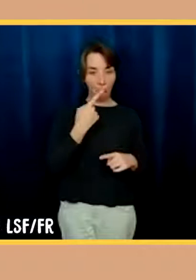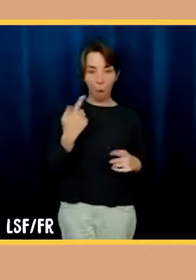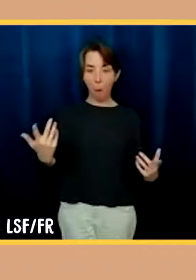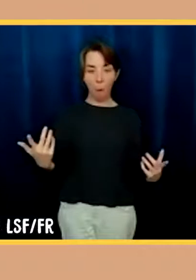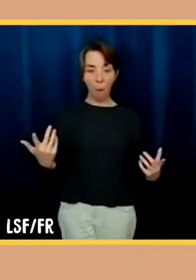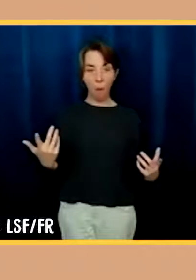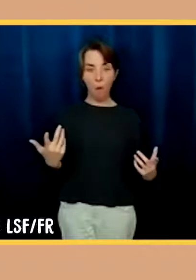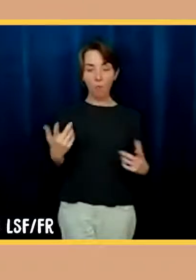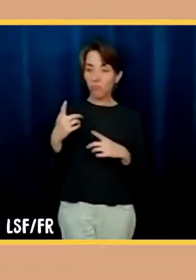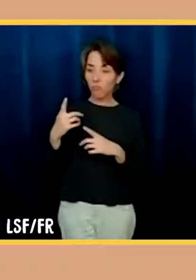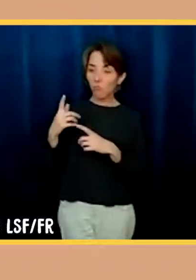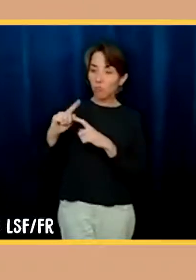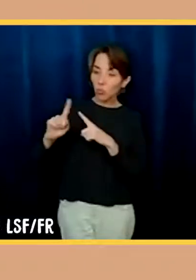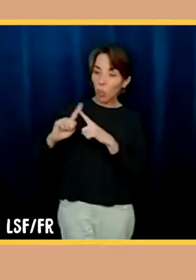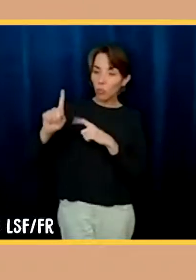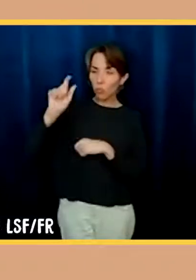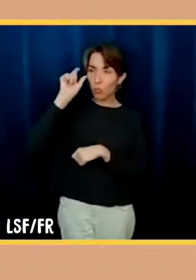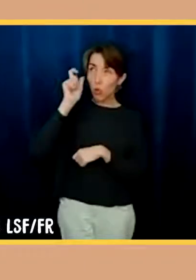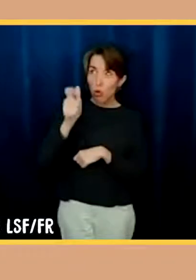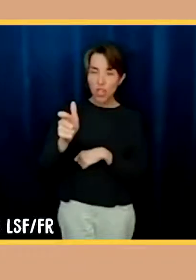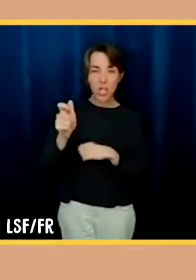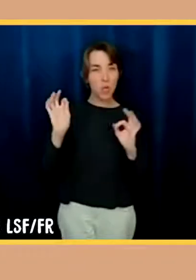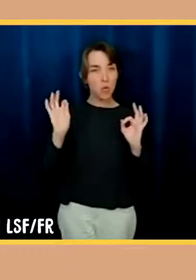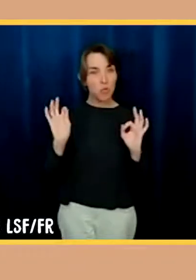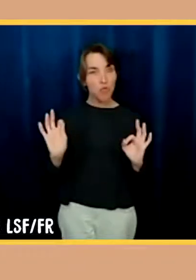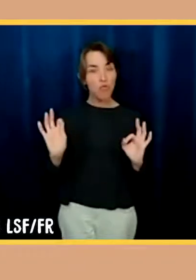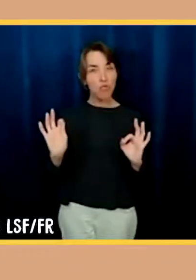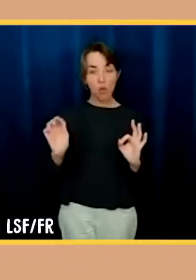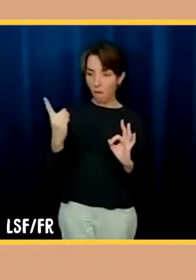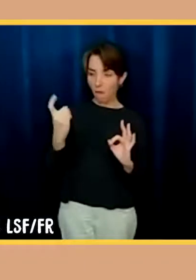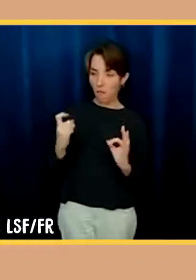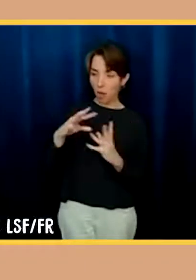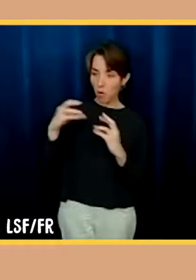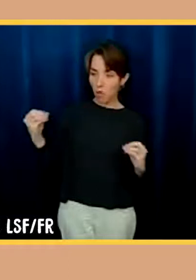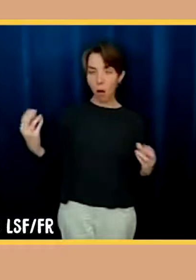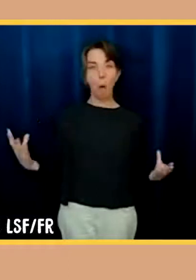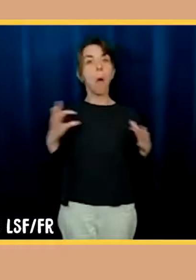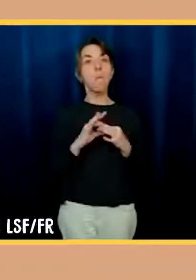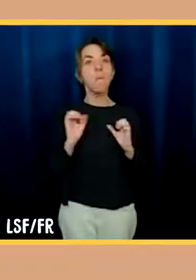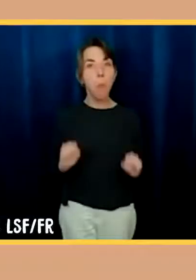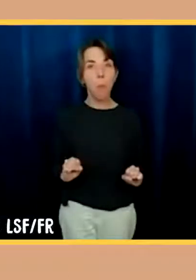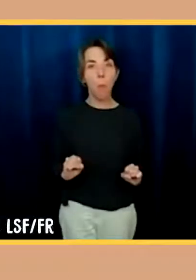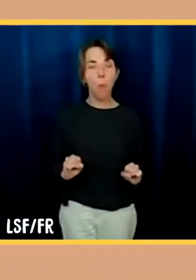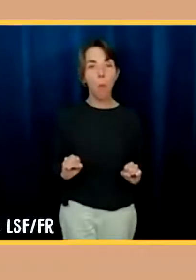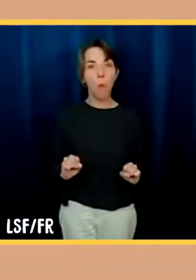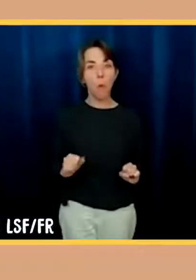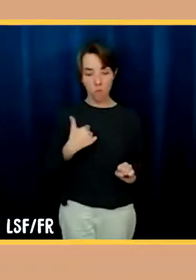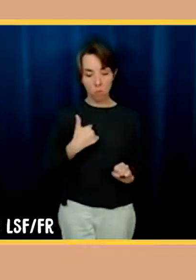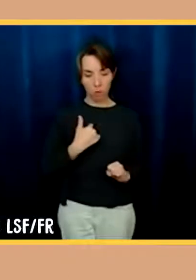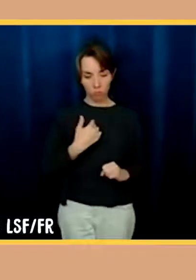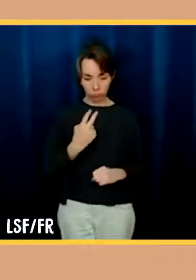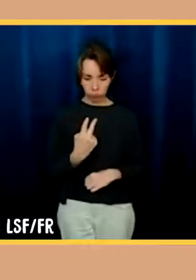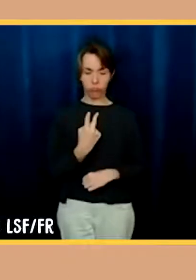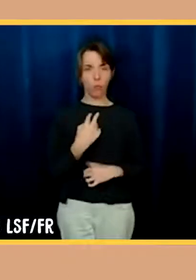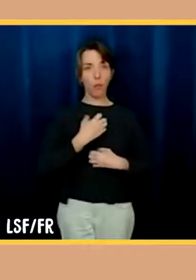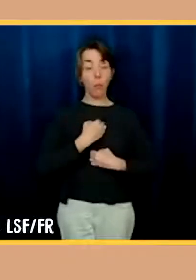ce qui me paraissait logique, rationnel et ce qui venait de la spiritualité. J'ai accepté de me dire, et c'est ma vérité